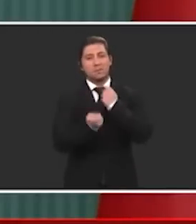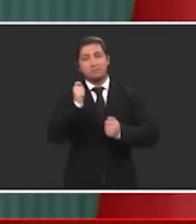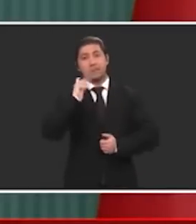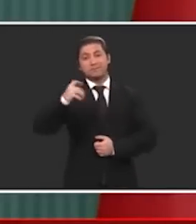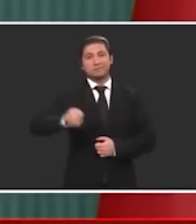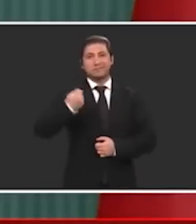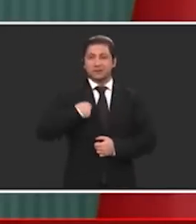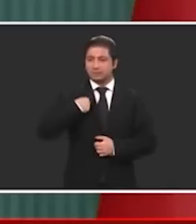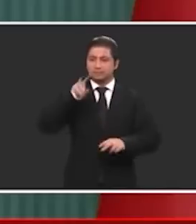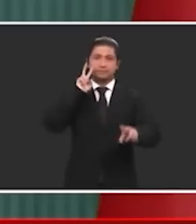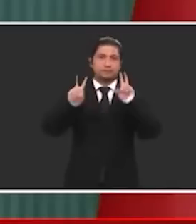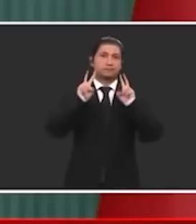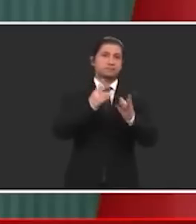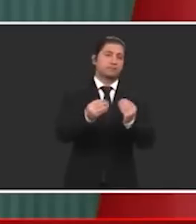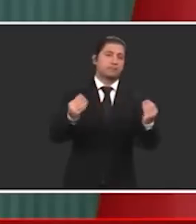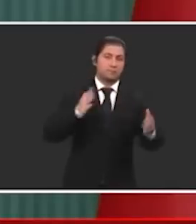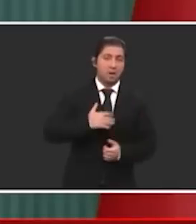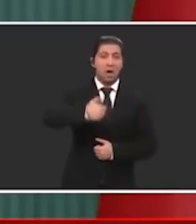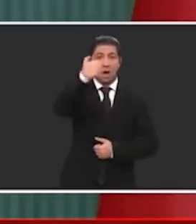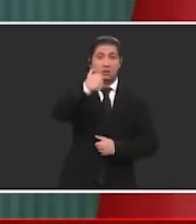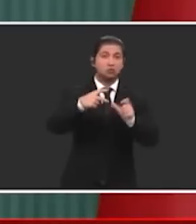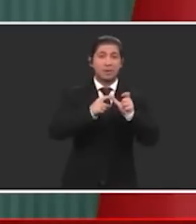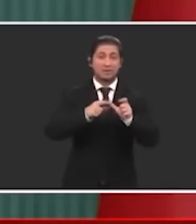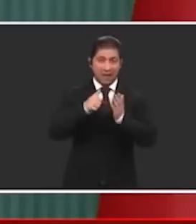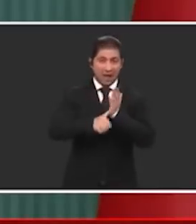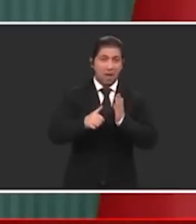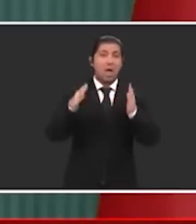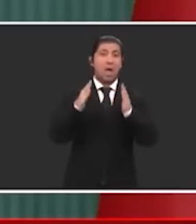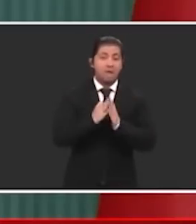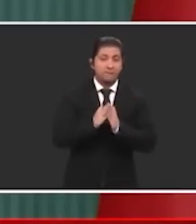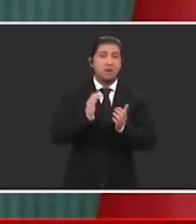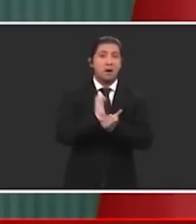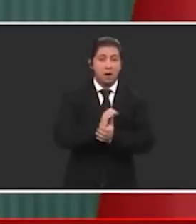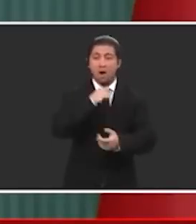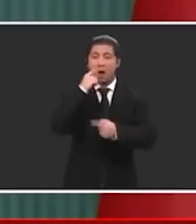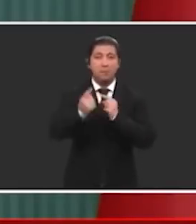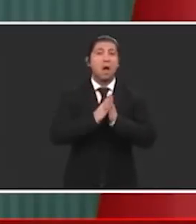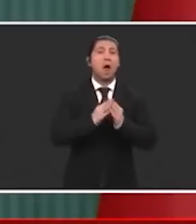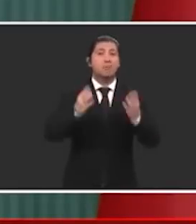yaşandığını görüyoruz. 6 Şubat'ta evini ve yakınlarını kaybetmiş